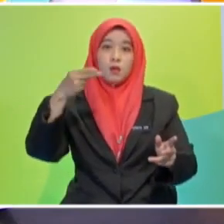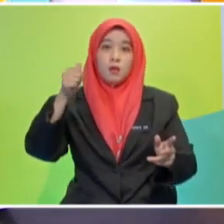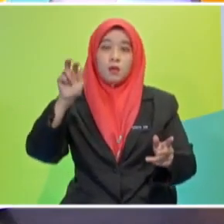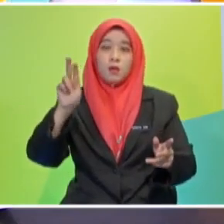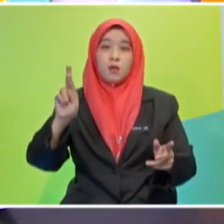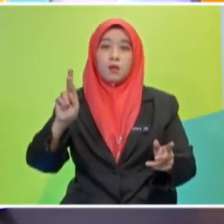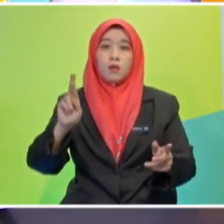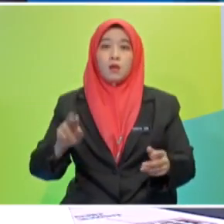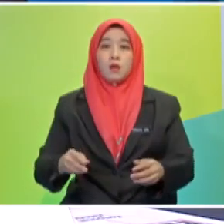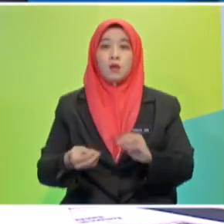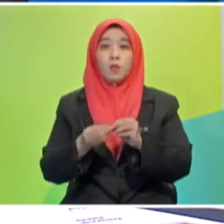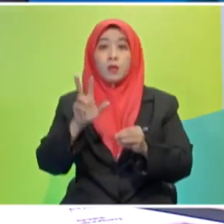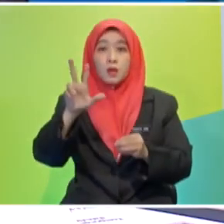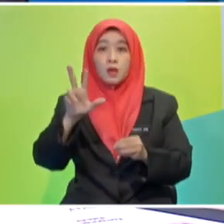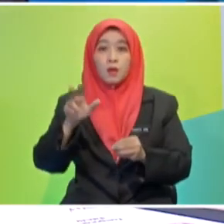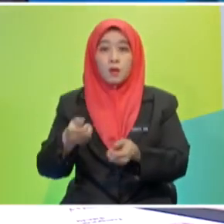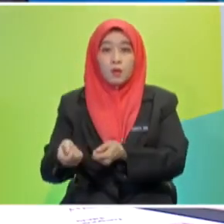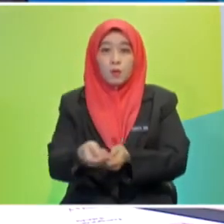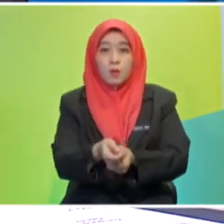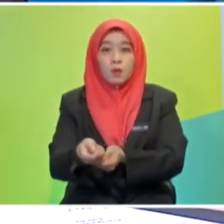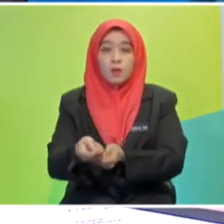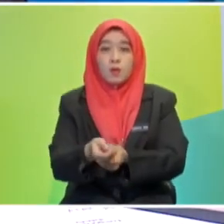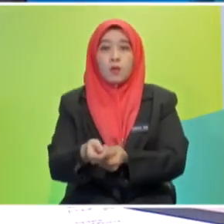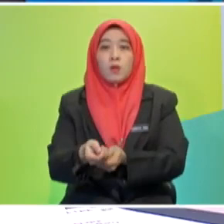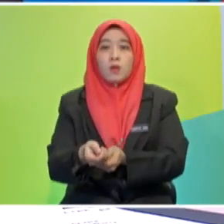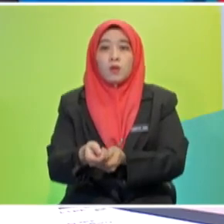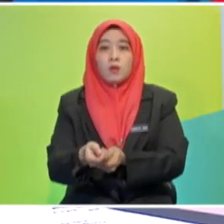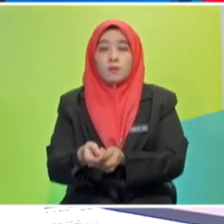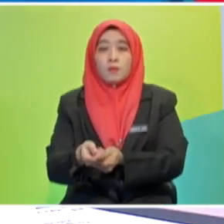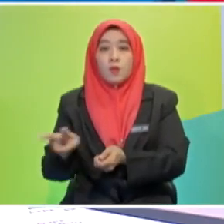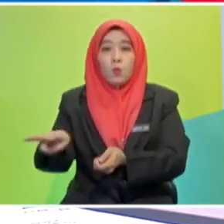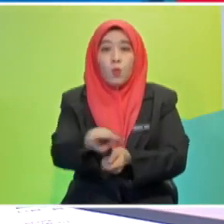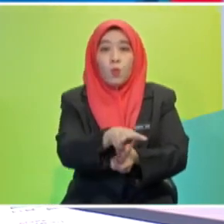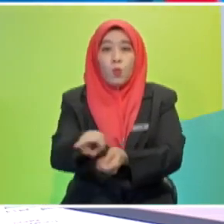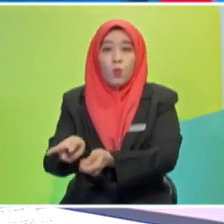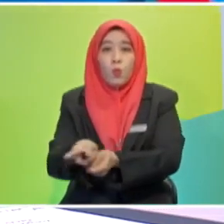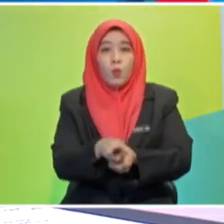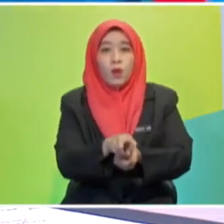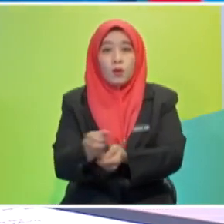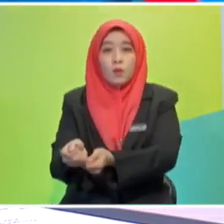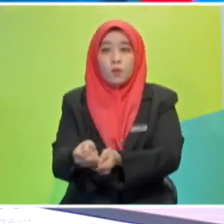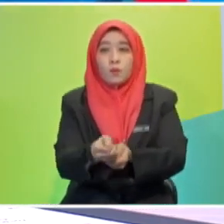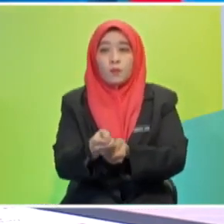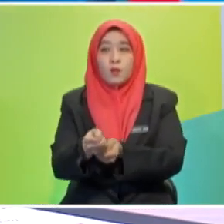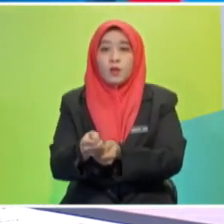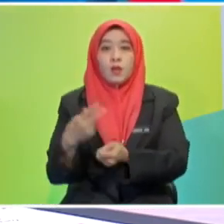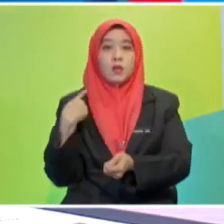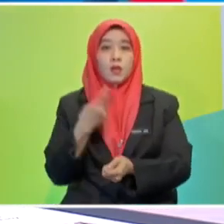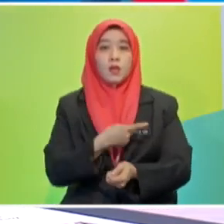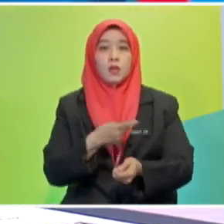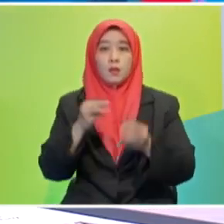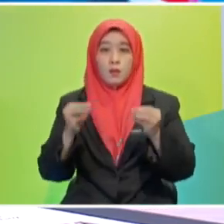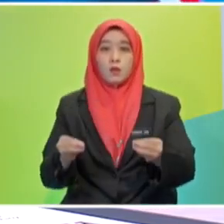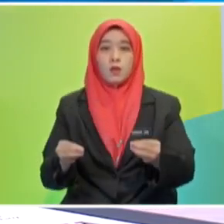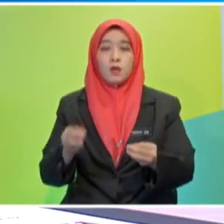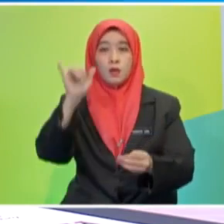hampagas robotik. Yang ini kita sedia maklumlah. Selalu kita penyudut hampagas, kita sebagai manusia kita yang menggerakkan benda tu.